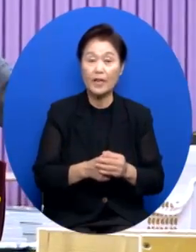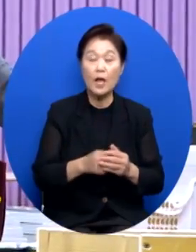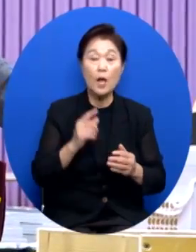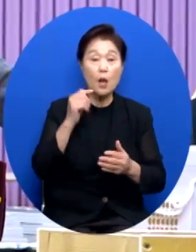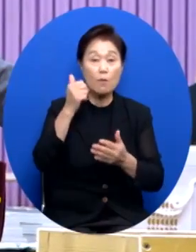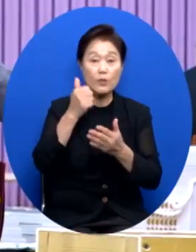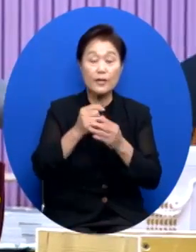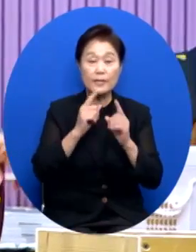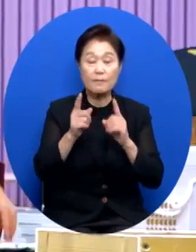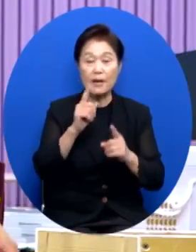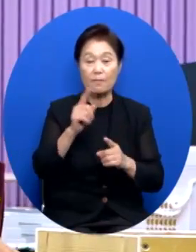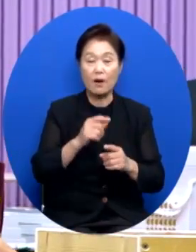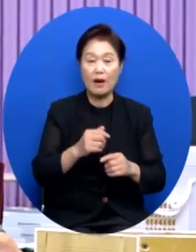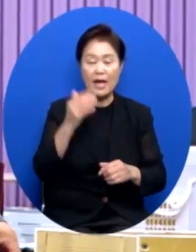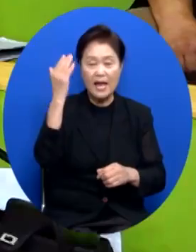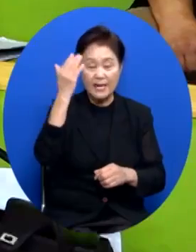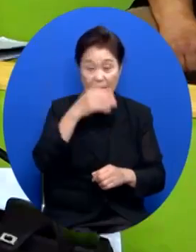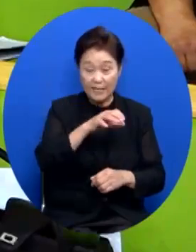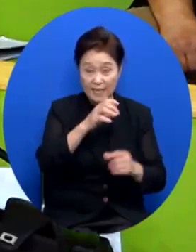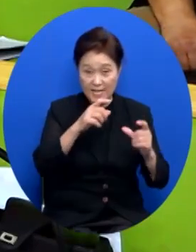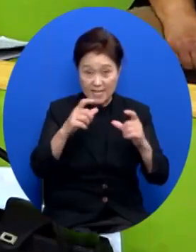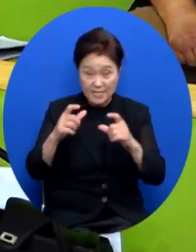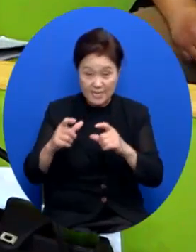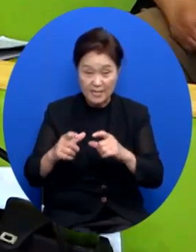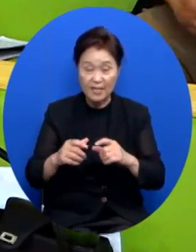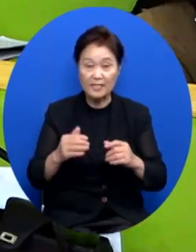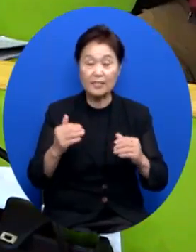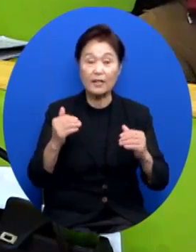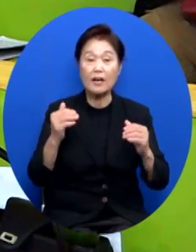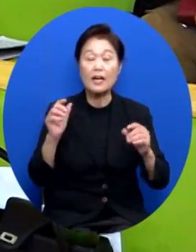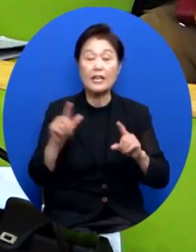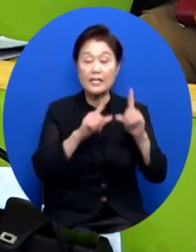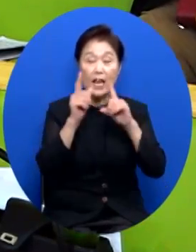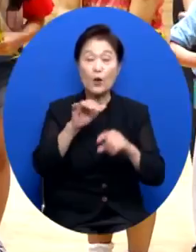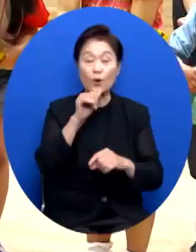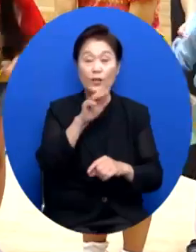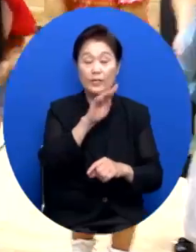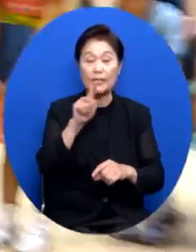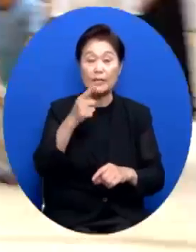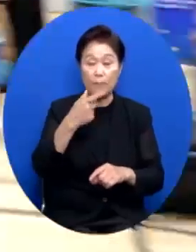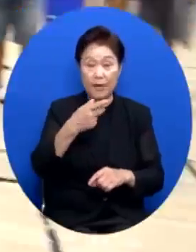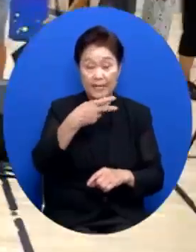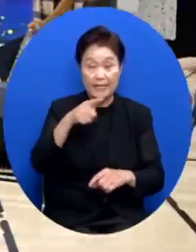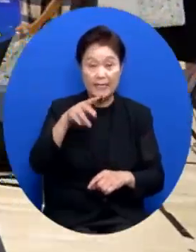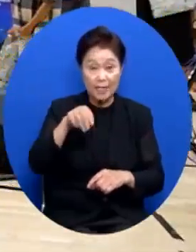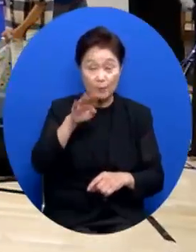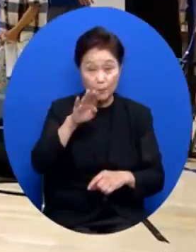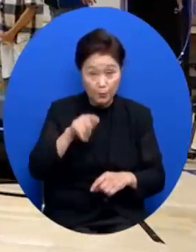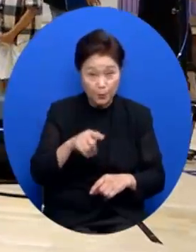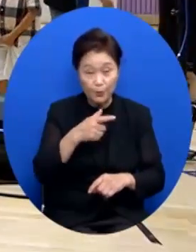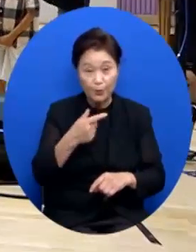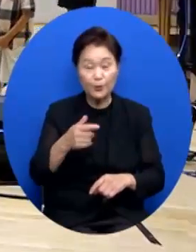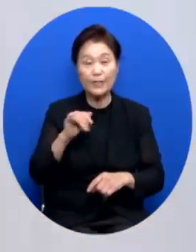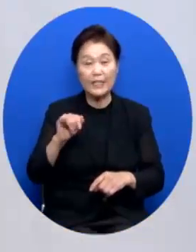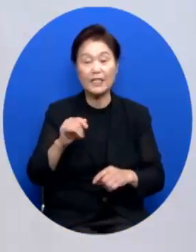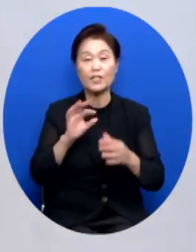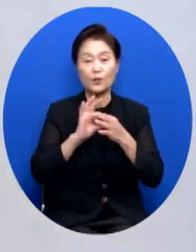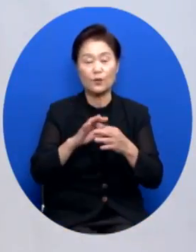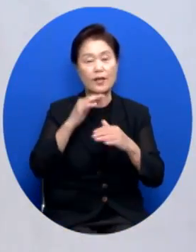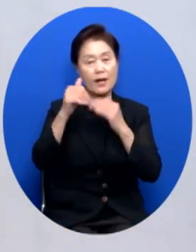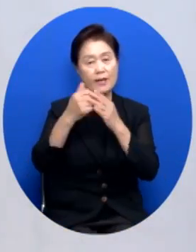목사는 청정지역에서 서식하는 반딧불이를 통해 기후위기로부터 회복시키는 하나님을 만나길 바란다고